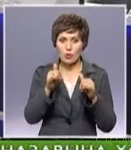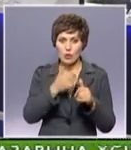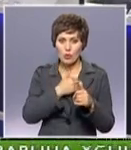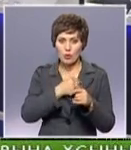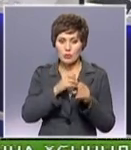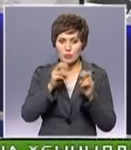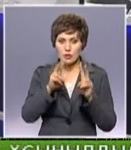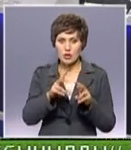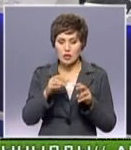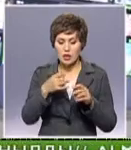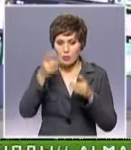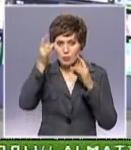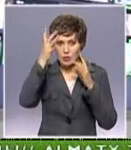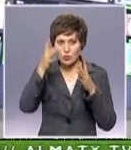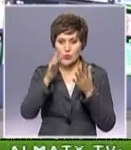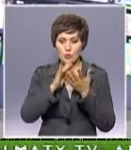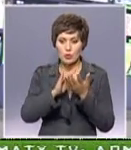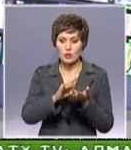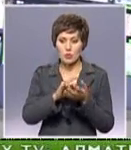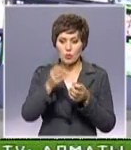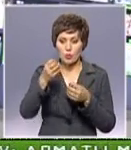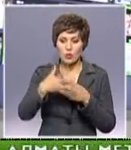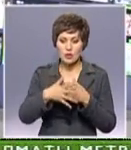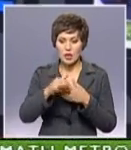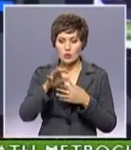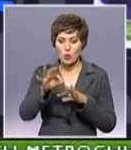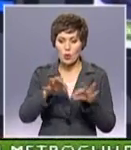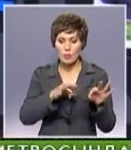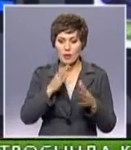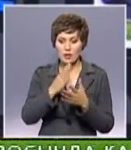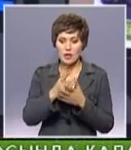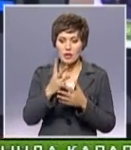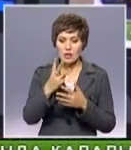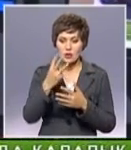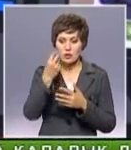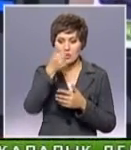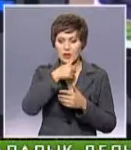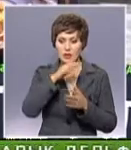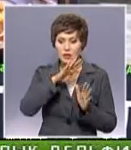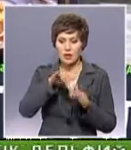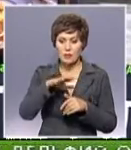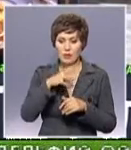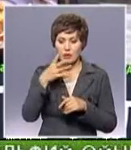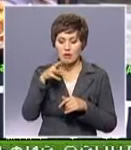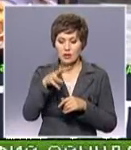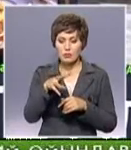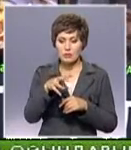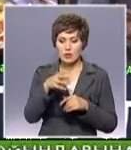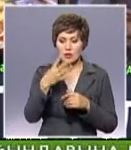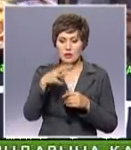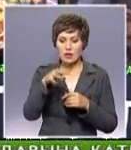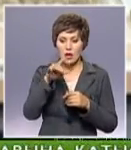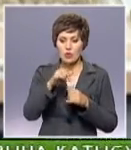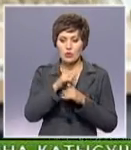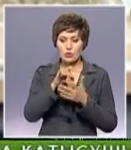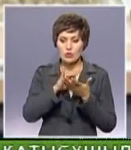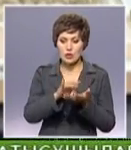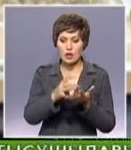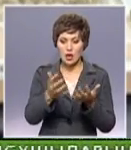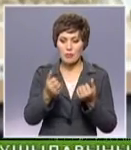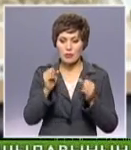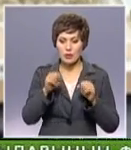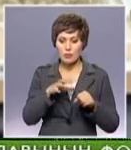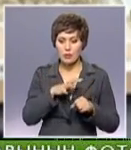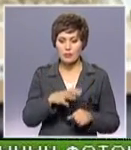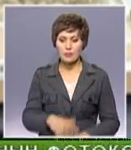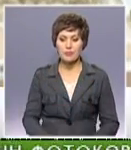жасалады. Жоспарда мәдени туристік орталықтардың жобалары бар. 2 жылдан кейін бірегей кешен 40 мыңнан астам турист қабылдай алады. Нам нужно